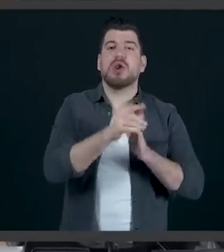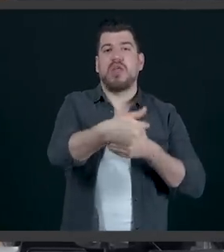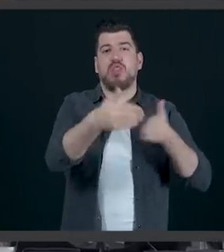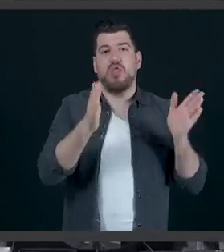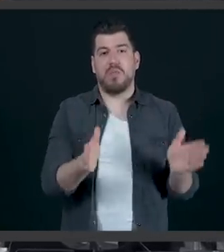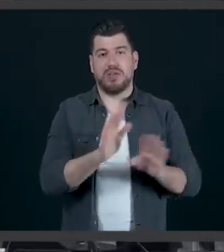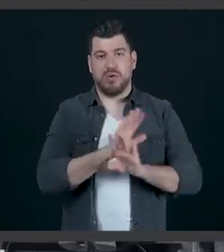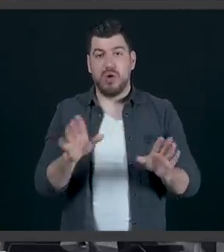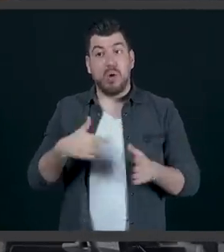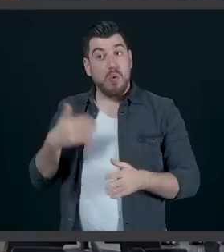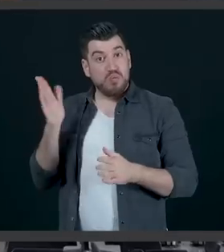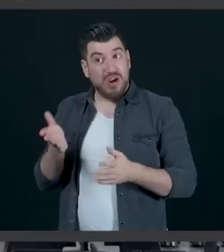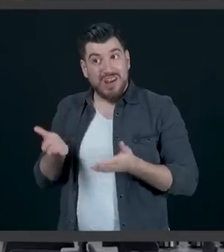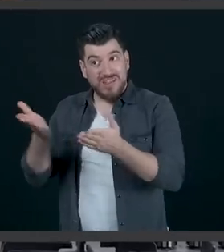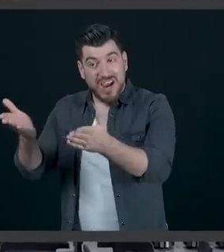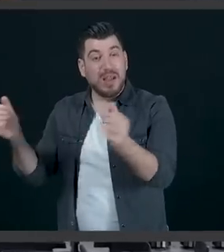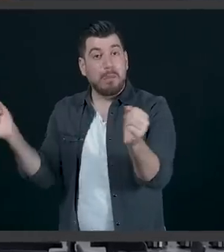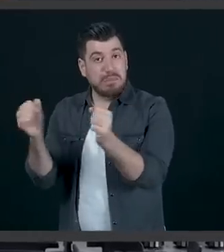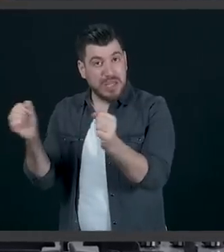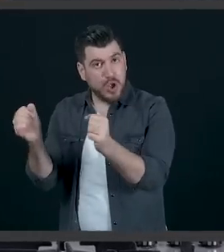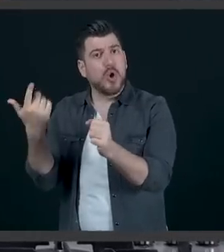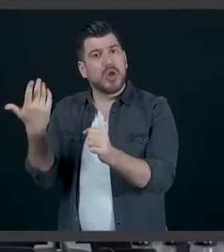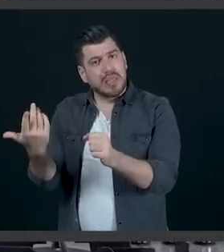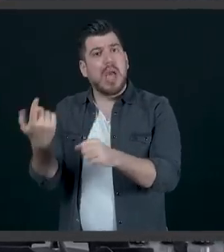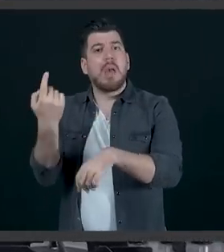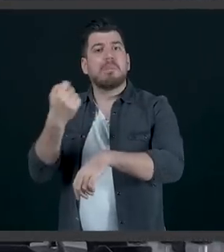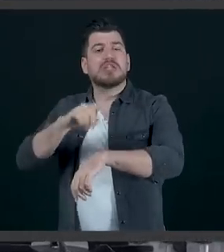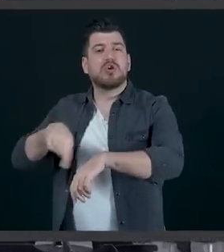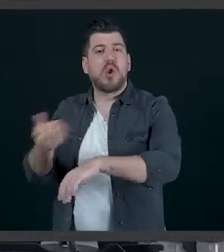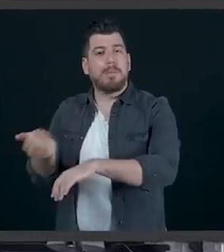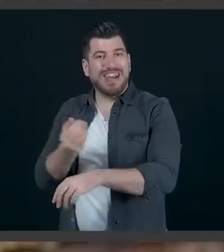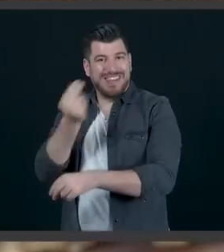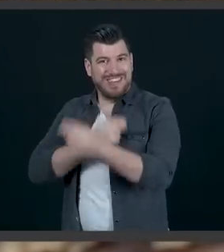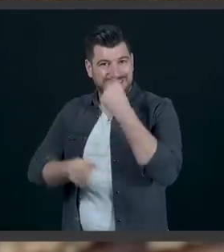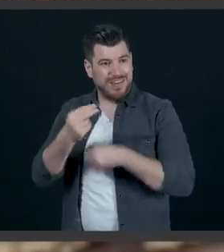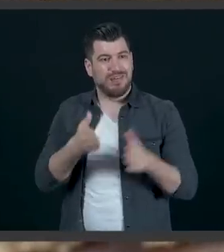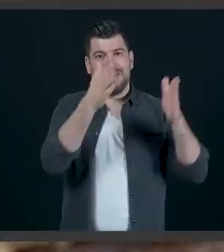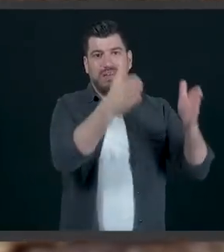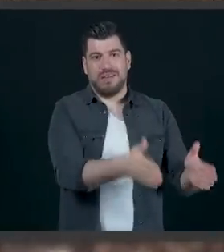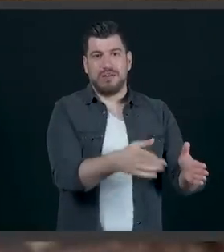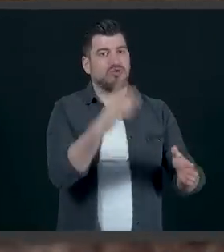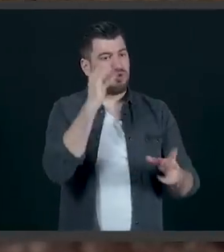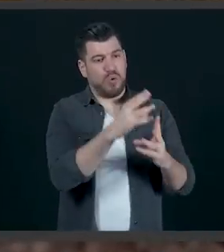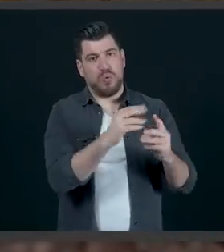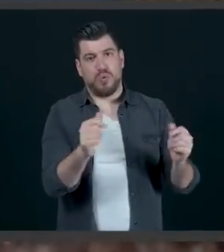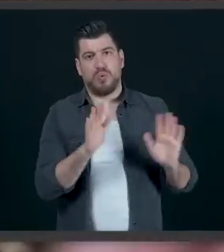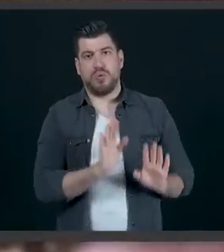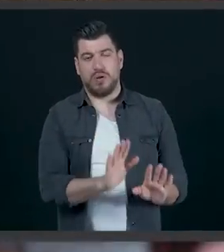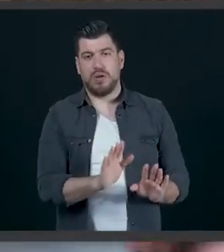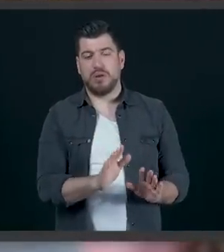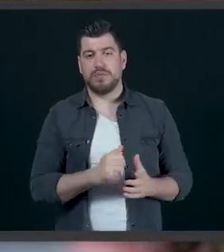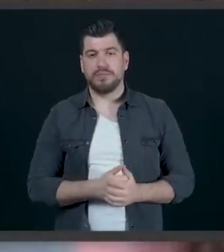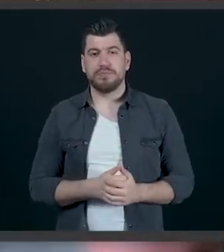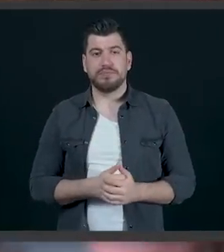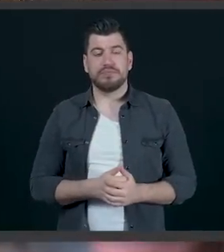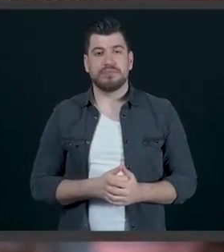βάλτε τις στο ψυγείο και όταν θέλετε να φάτε, βγάλετε έξω μισή ώρα πριν για να τις φάτε έτσι για να κρατήσουν περισσότερο. Μπορείτε ακόμα και στην κατάψυξη να τις βάλετε, δεν έχουν κανένα πρόβλημα